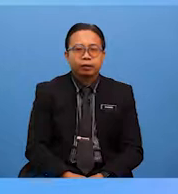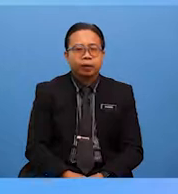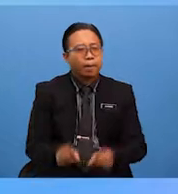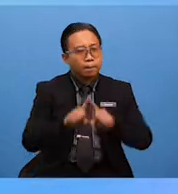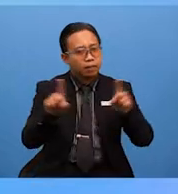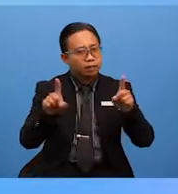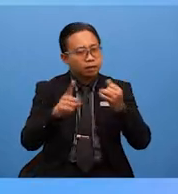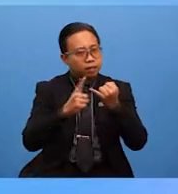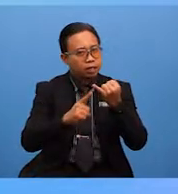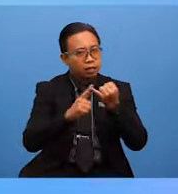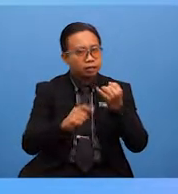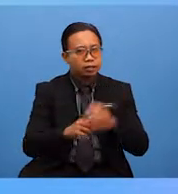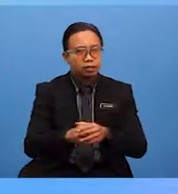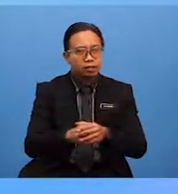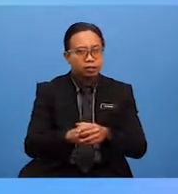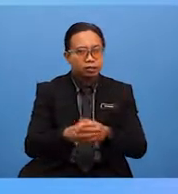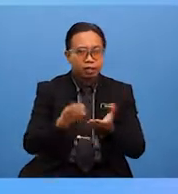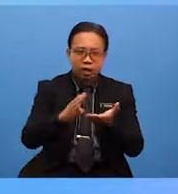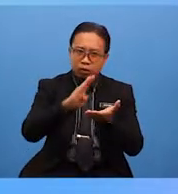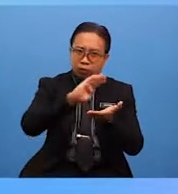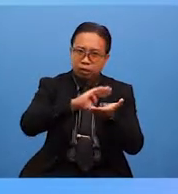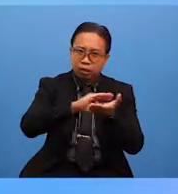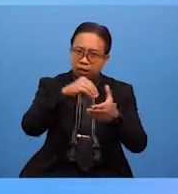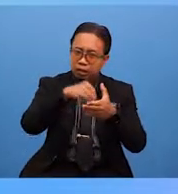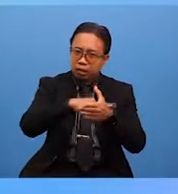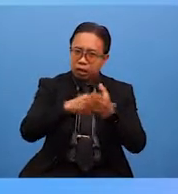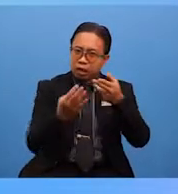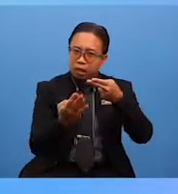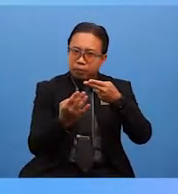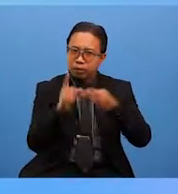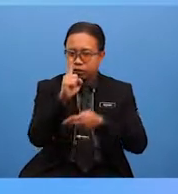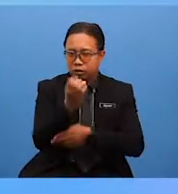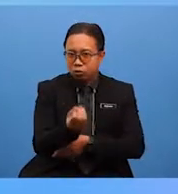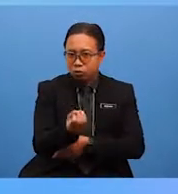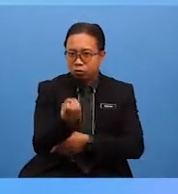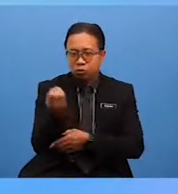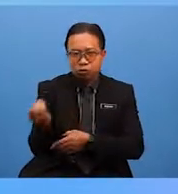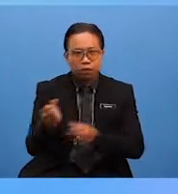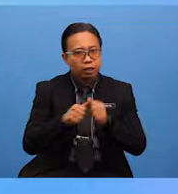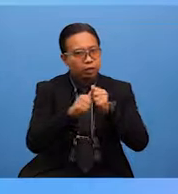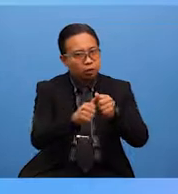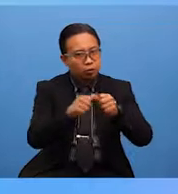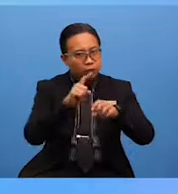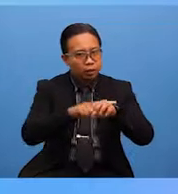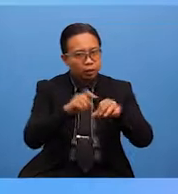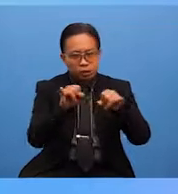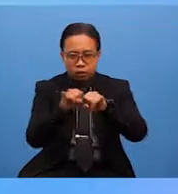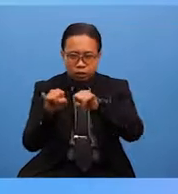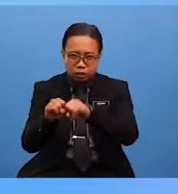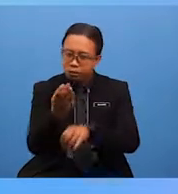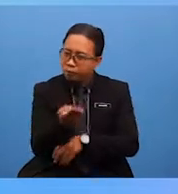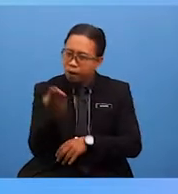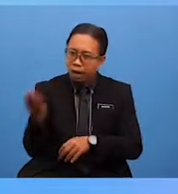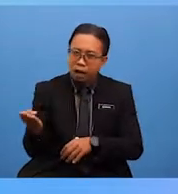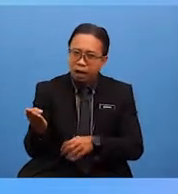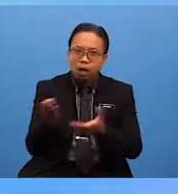terakhir ialah hubungan HP dalam sesuatu objek bergantung kepada jenis bahan